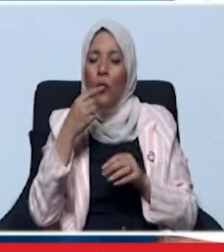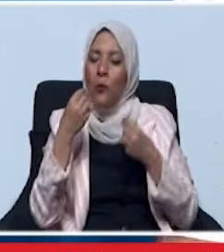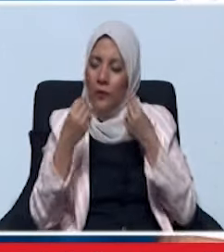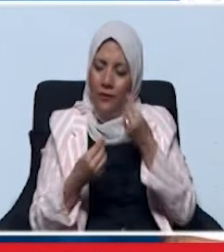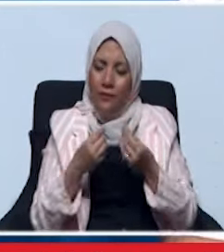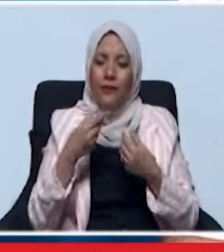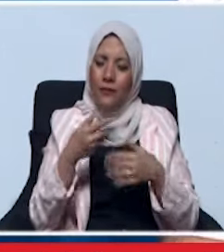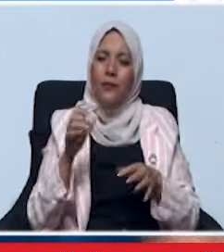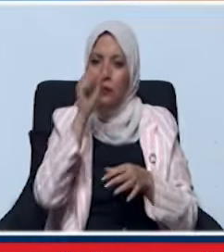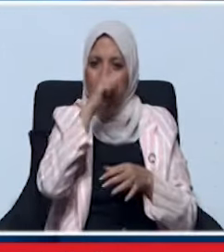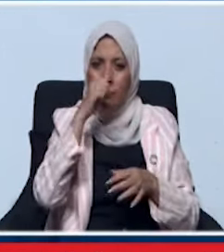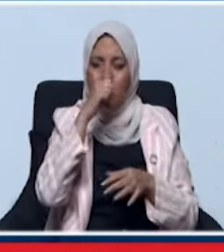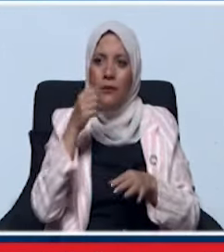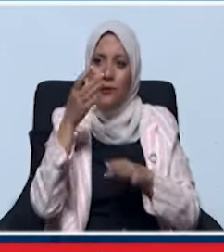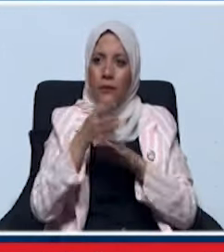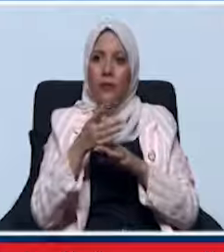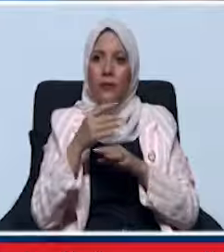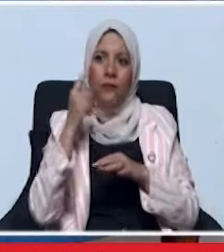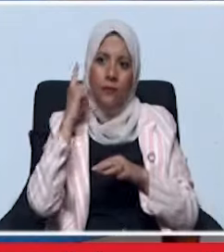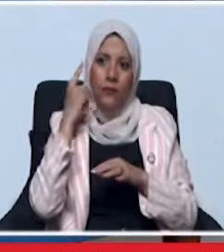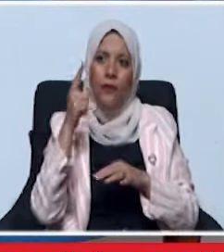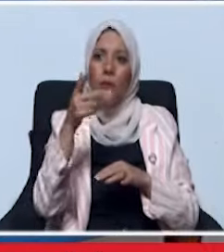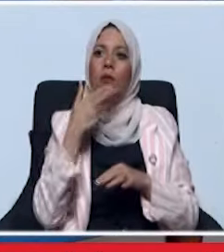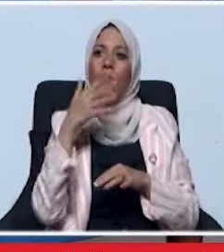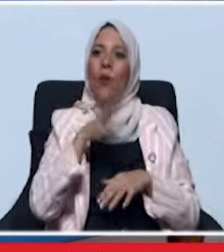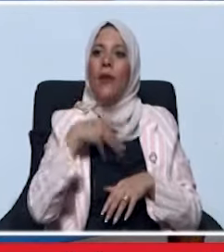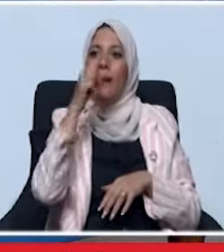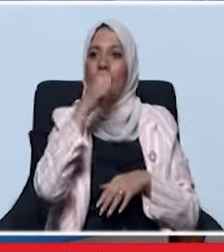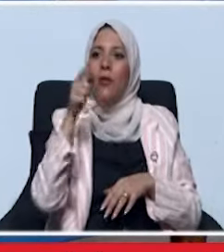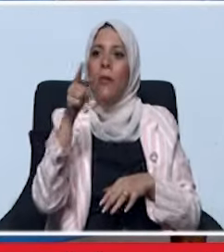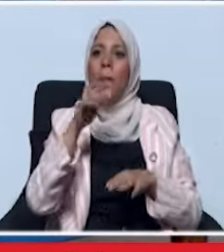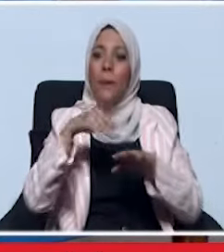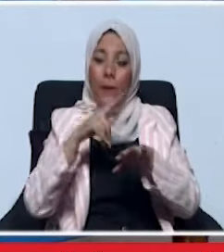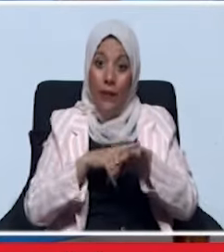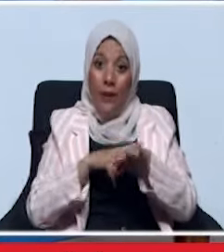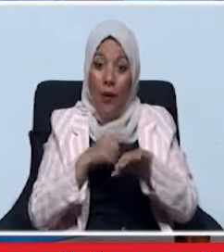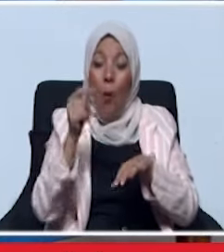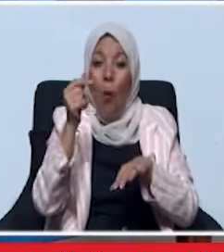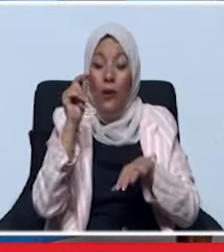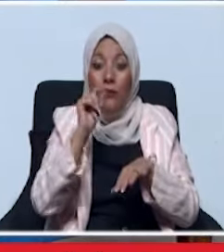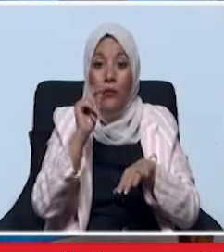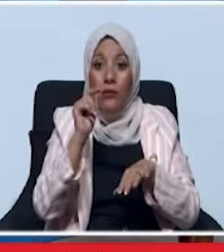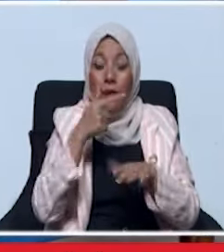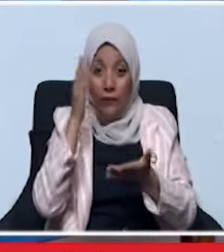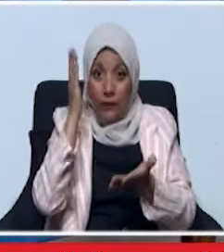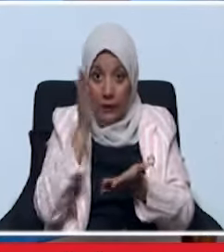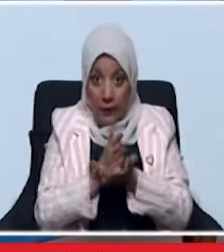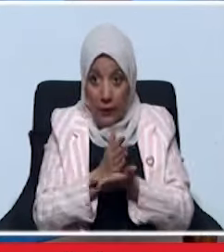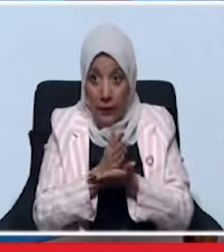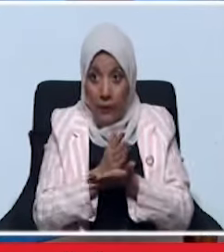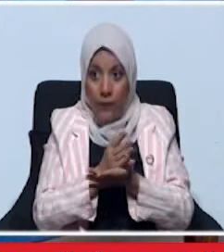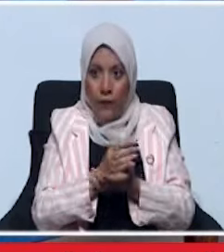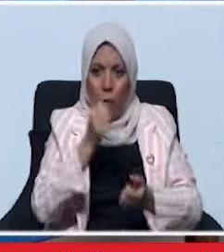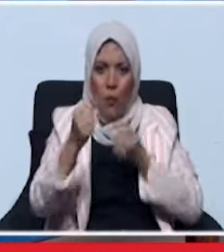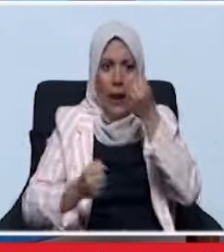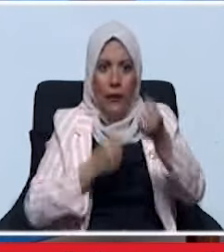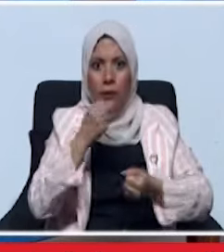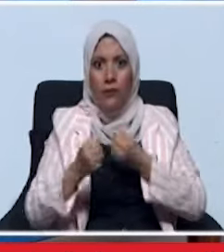فغنيت وسمع الاستاذ اسامه نعكاش قال له لا خلاص ده حسن يغني، وبدات المساله هنا. فانا عايز اقول لحضرتك هي مصداقيه وتحدي كبير